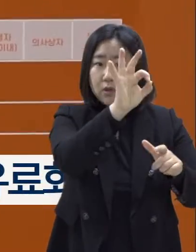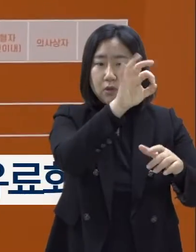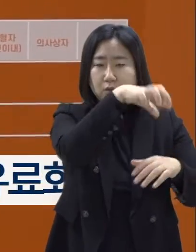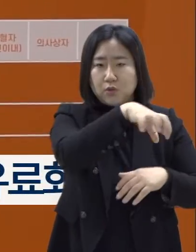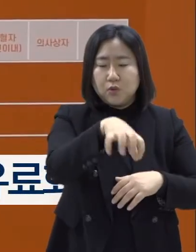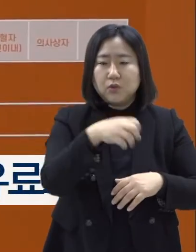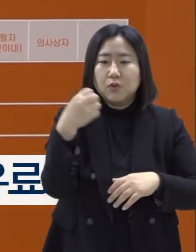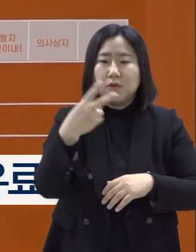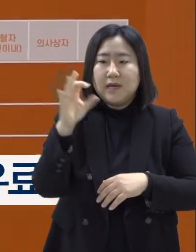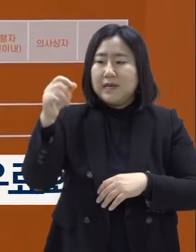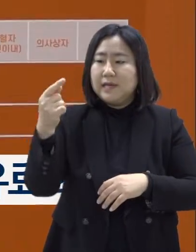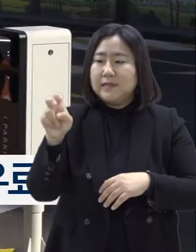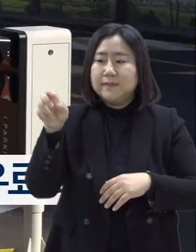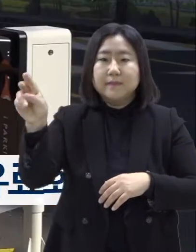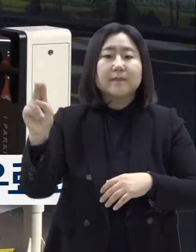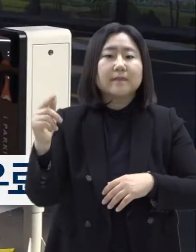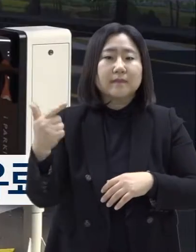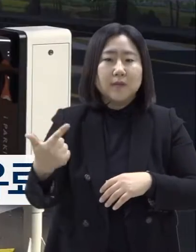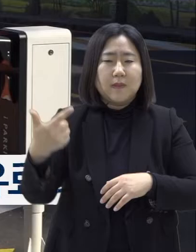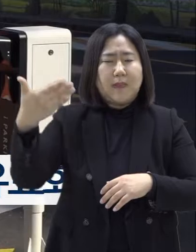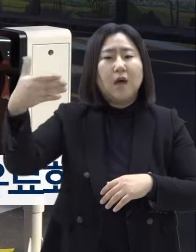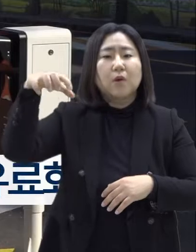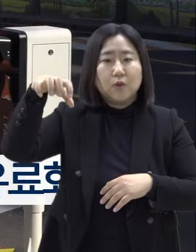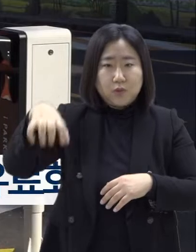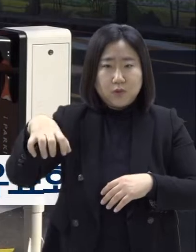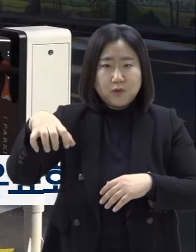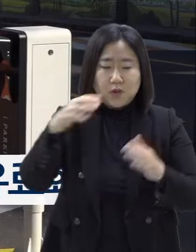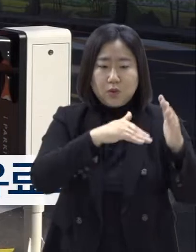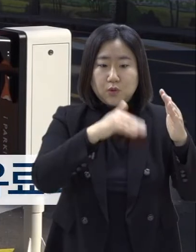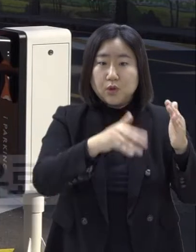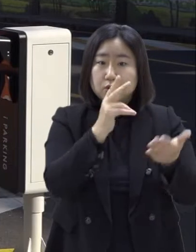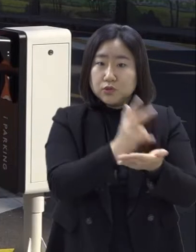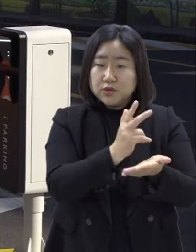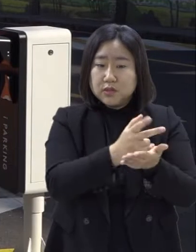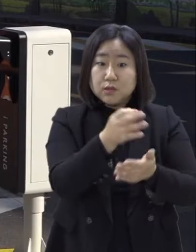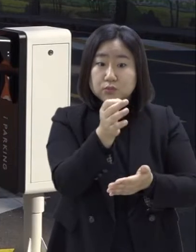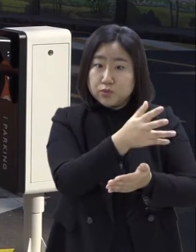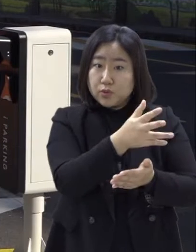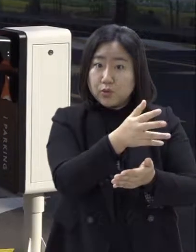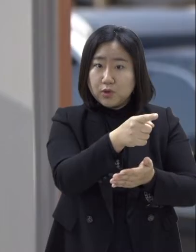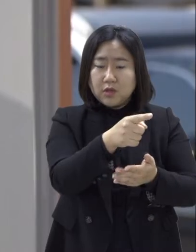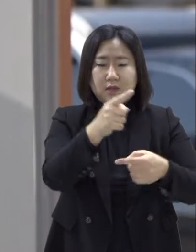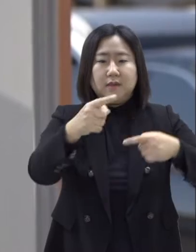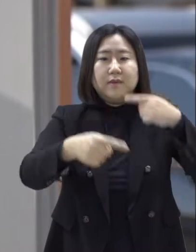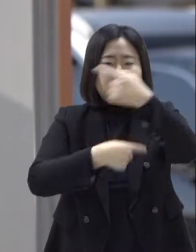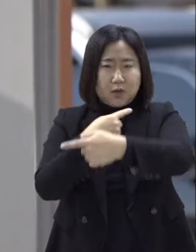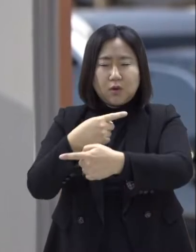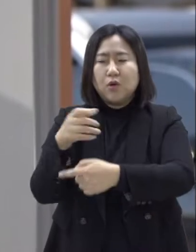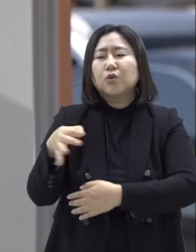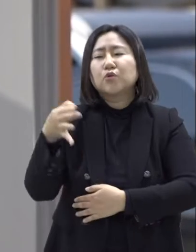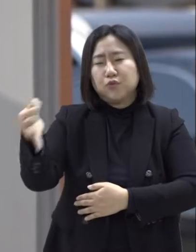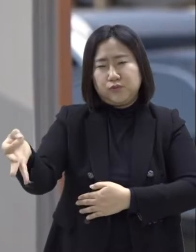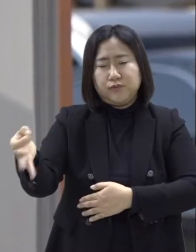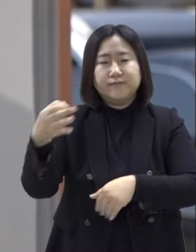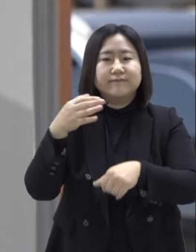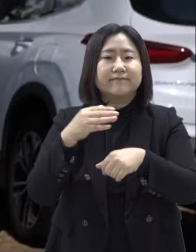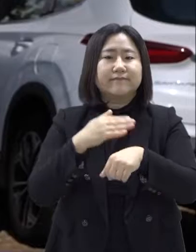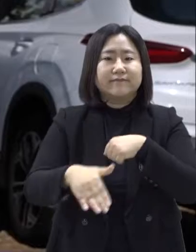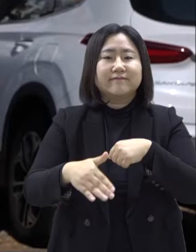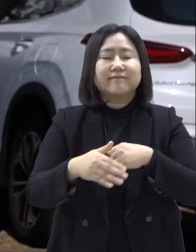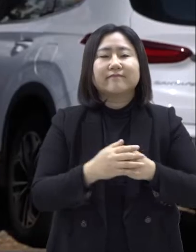10곳과 대정읍과 남원읍 등 읍면지역 9곳의 공영주차장을 유료로 운영하기로 했습니다.